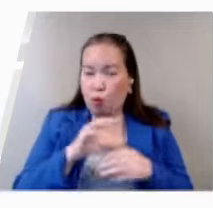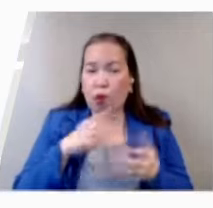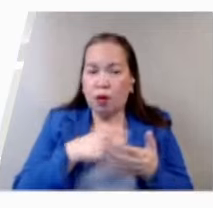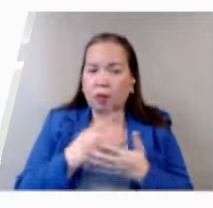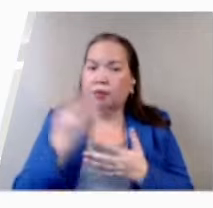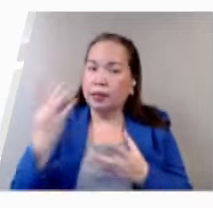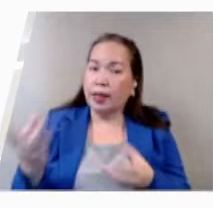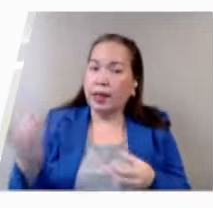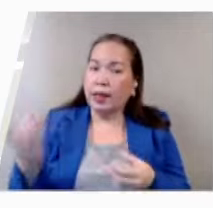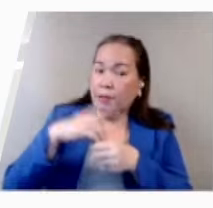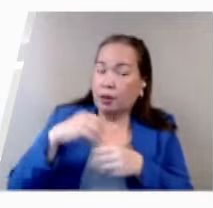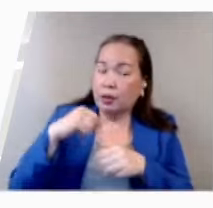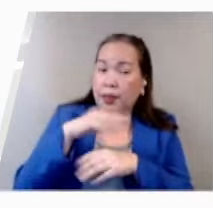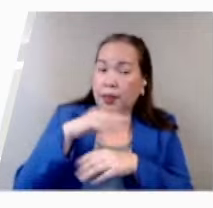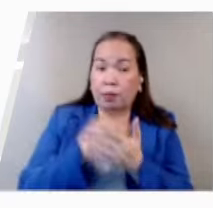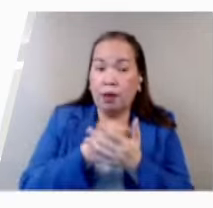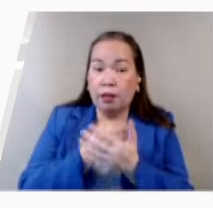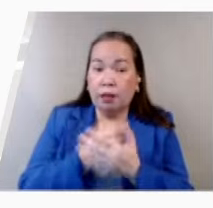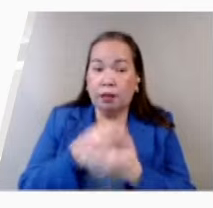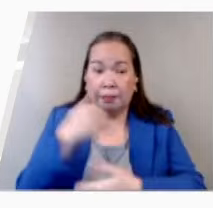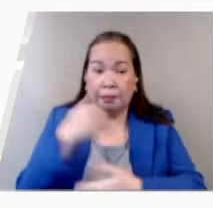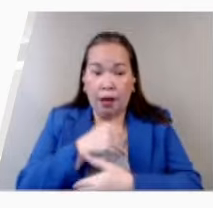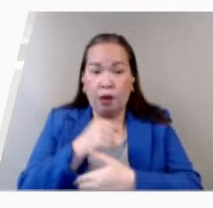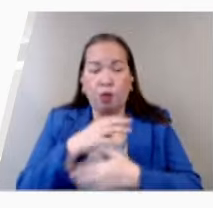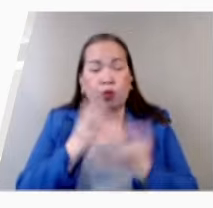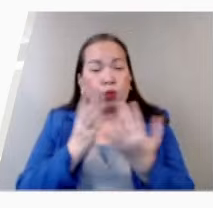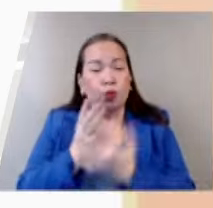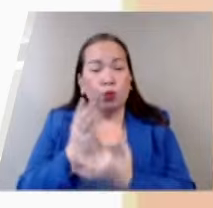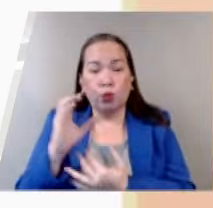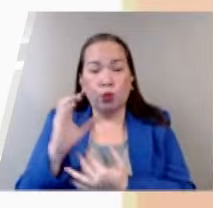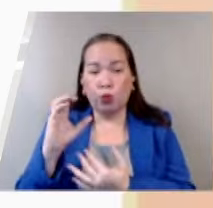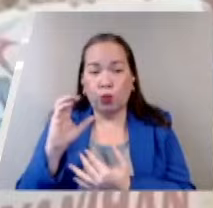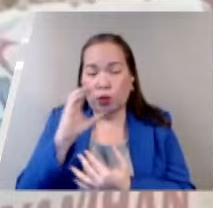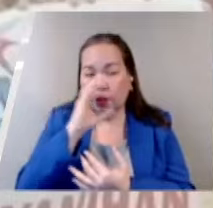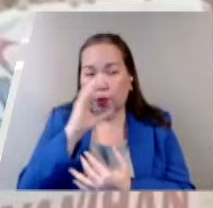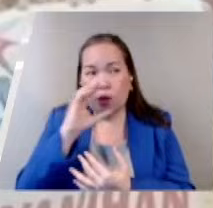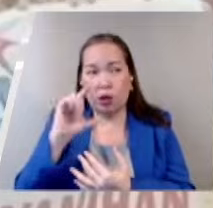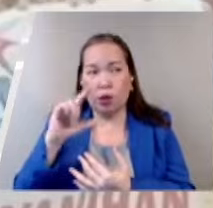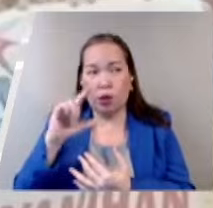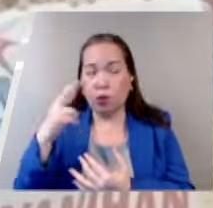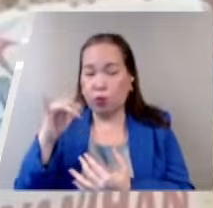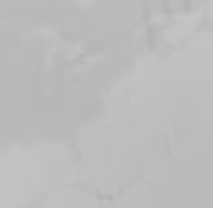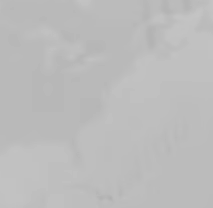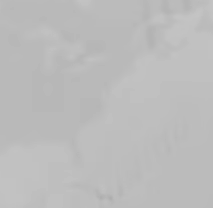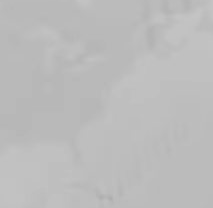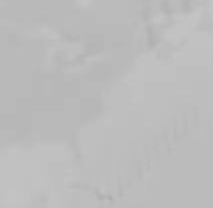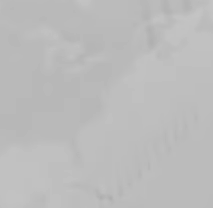o magpadala sa Cebuana Luwalhier. Pwede ring online via GCash, Shopee at Lazada.